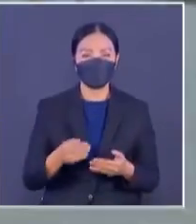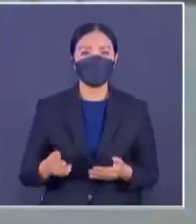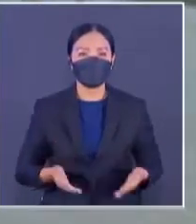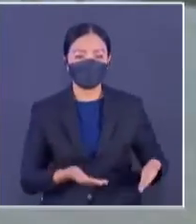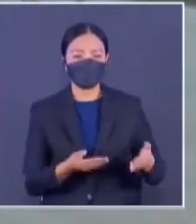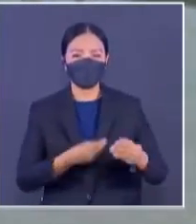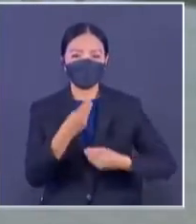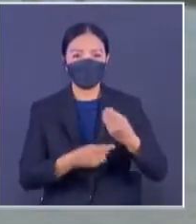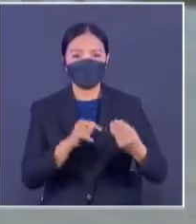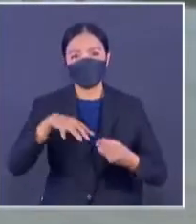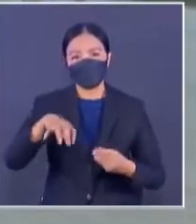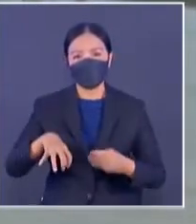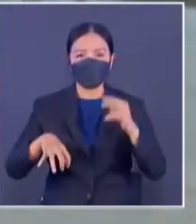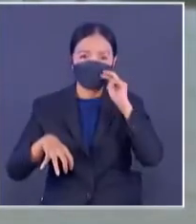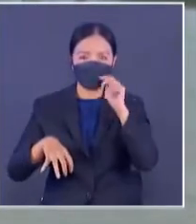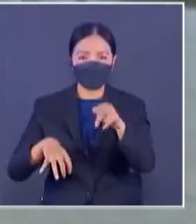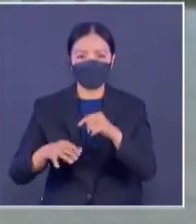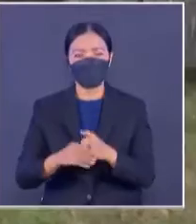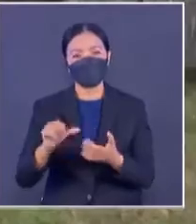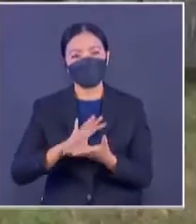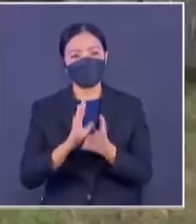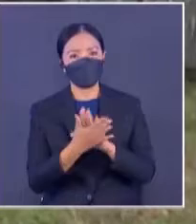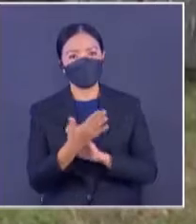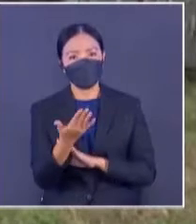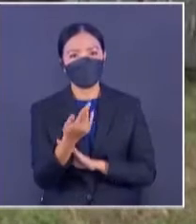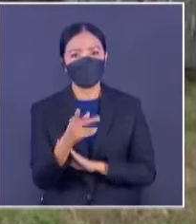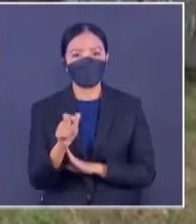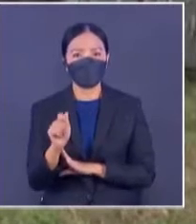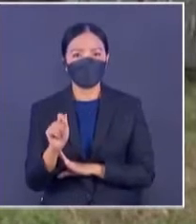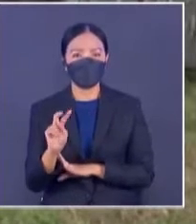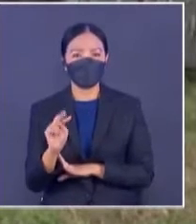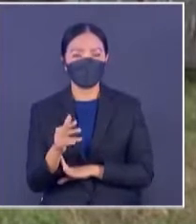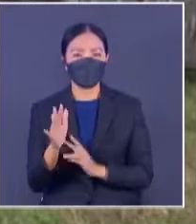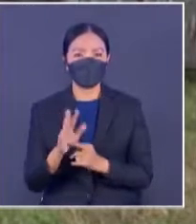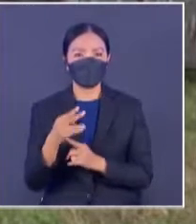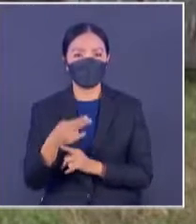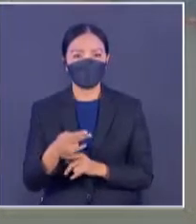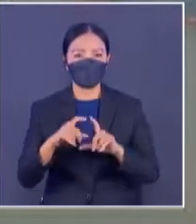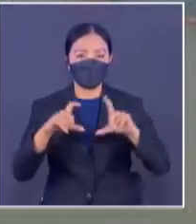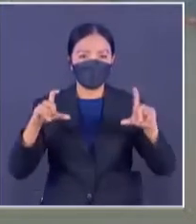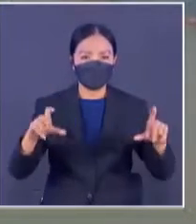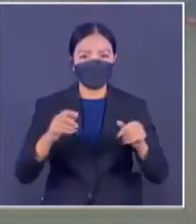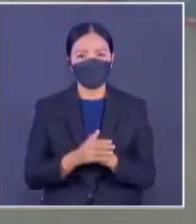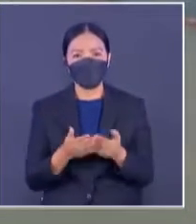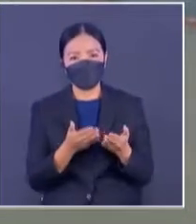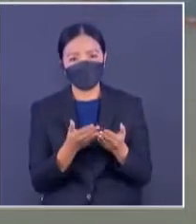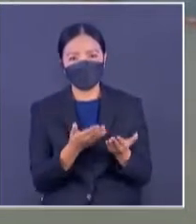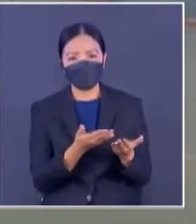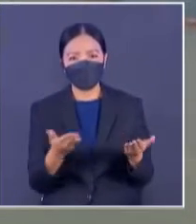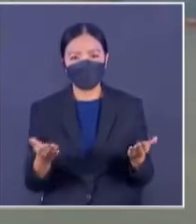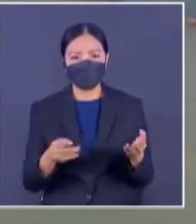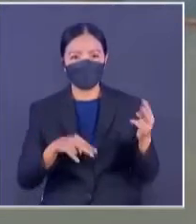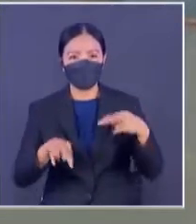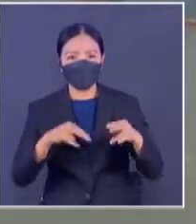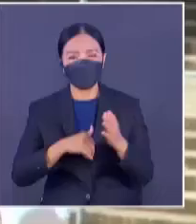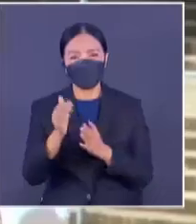หด้วยการปรับสภาพพื้นที่มีการดูแลเรือมีการดูแลป้ายตลาดนะครับก็ปรับปรุงกันให้มีสีสัน